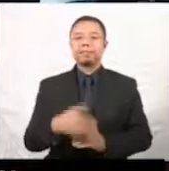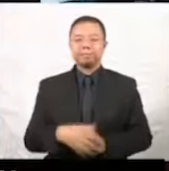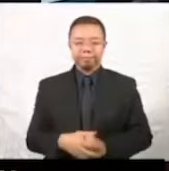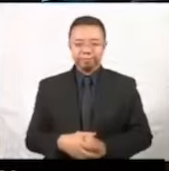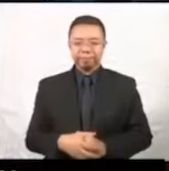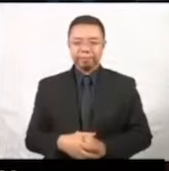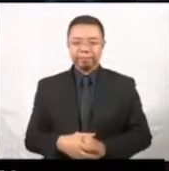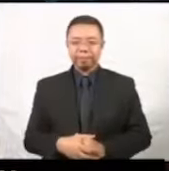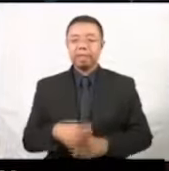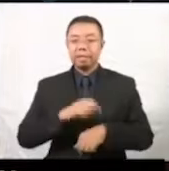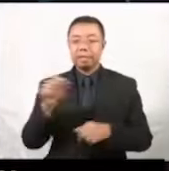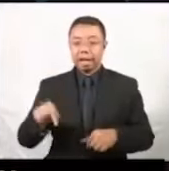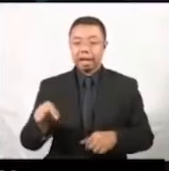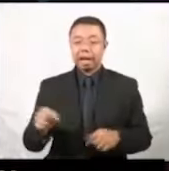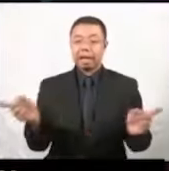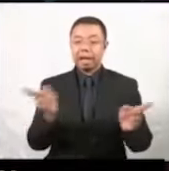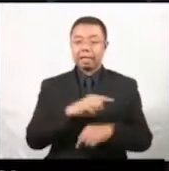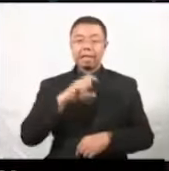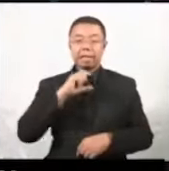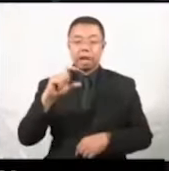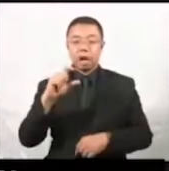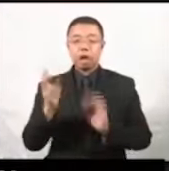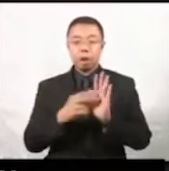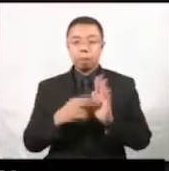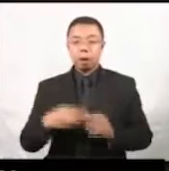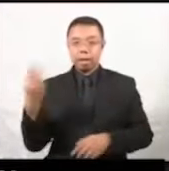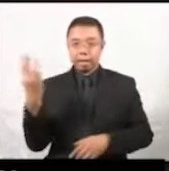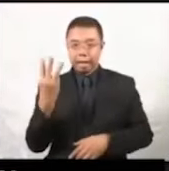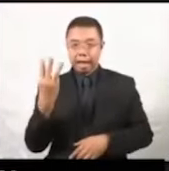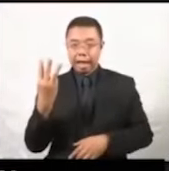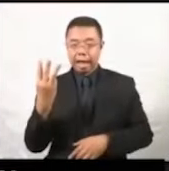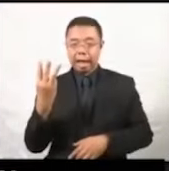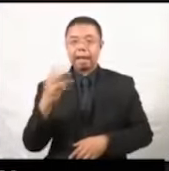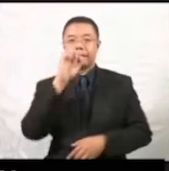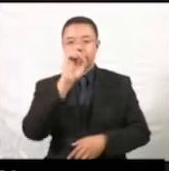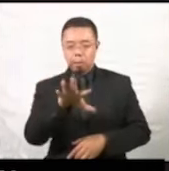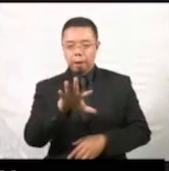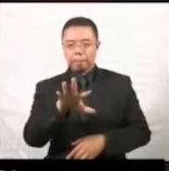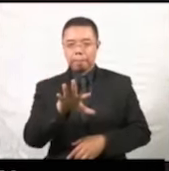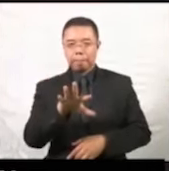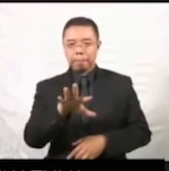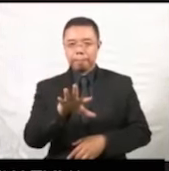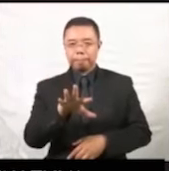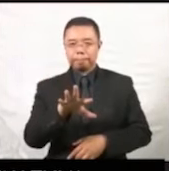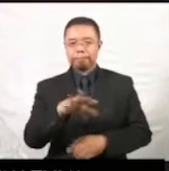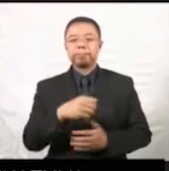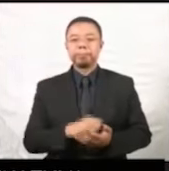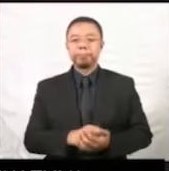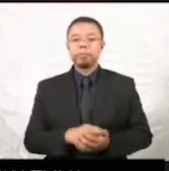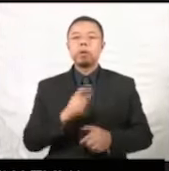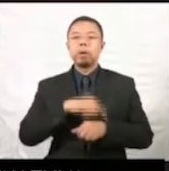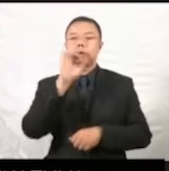baik sekarang kami persilakan kan Pasangan calon nomor urut untuk menjawab pertanyaan dari paslon nomor